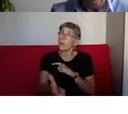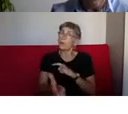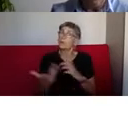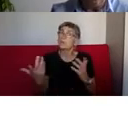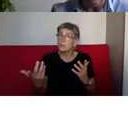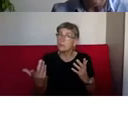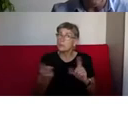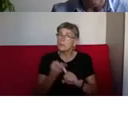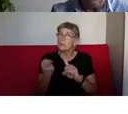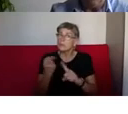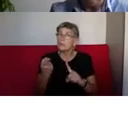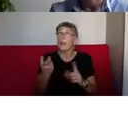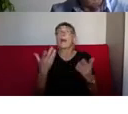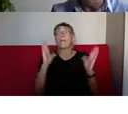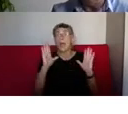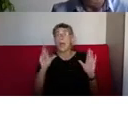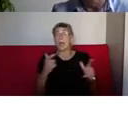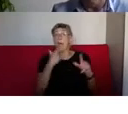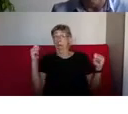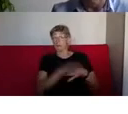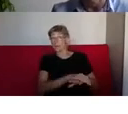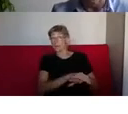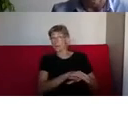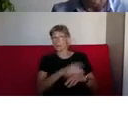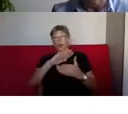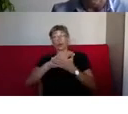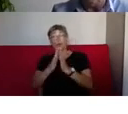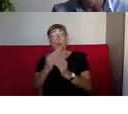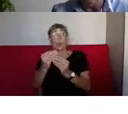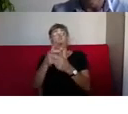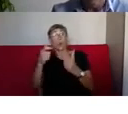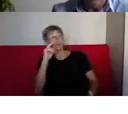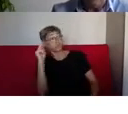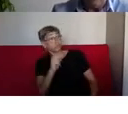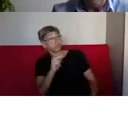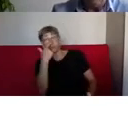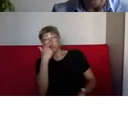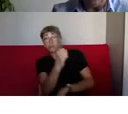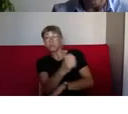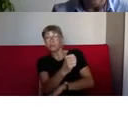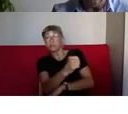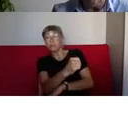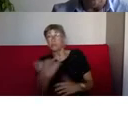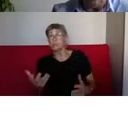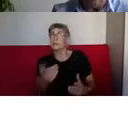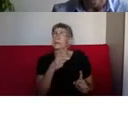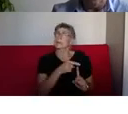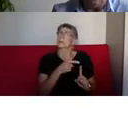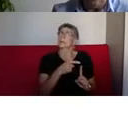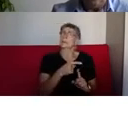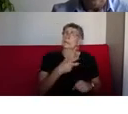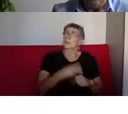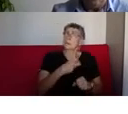mais parce qu'elles sont dites invisibles, la société et l'entreprise donc ont souvent tendance à les ignorer. La pression est d'autant plus forte que les